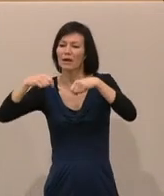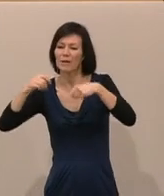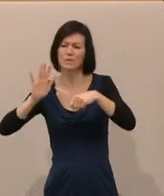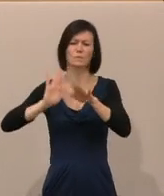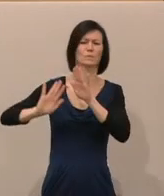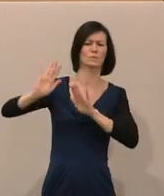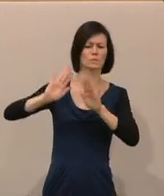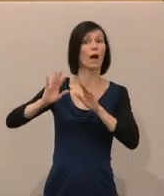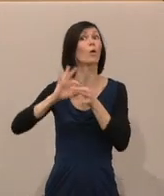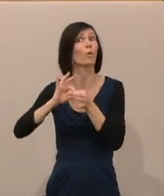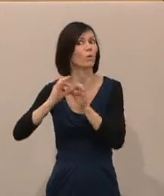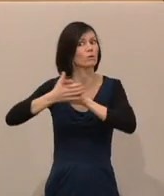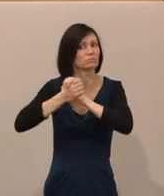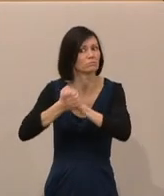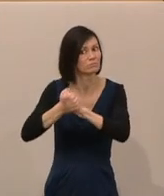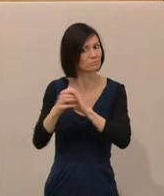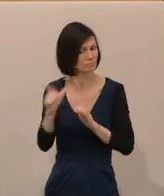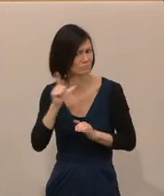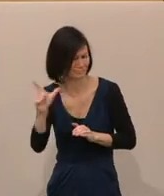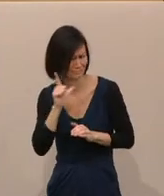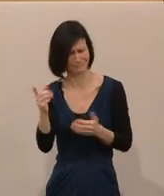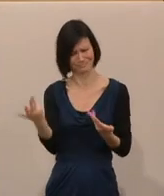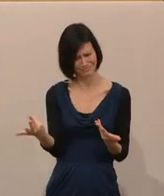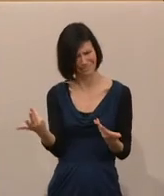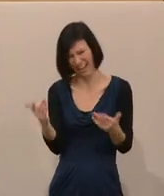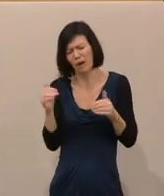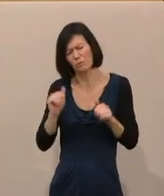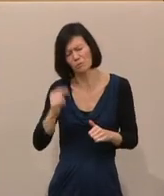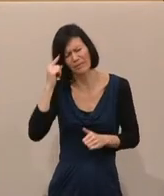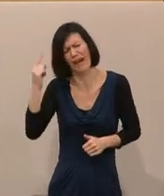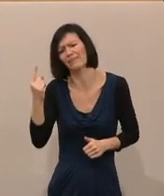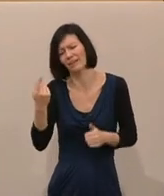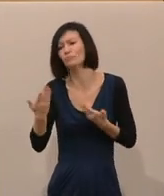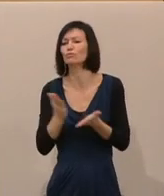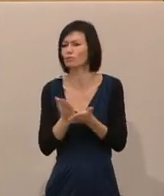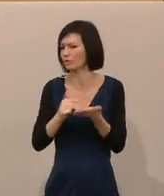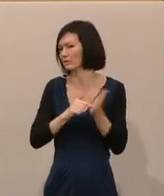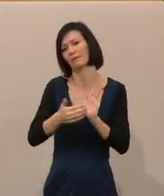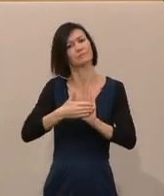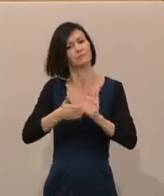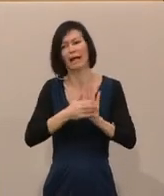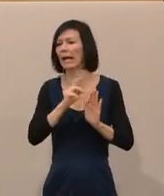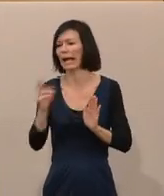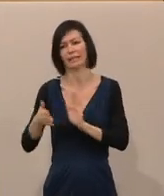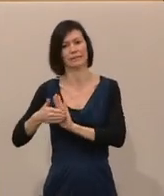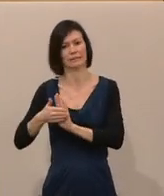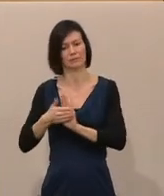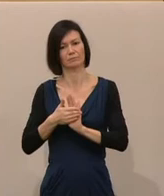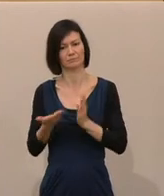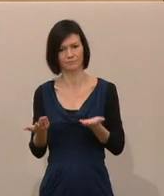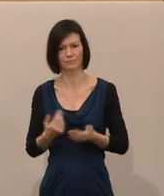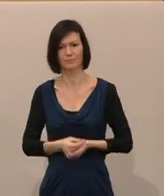Das sollte Ihnen zu denken gegeben, und das ist ein Beleg dafür. Aber lassen wir ausländische Medien sprechen.